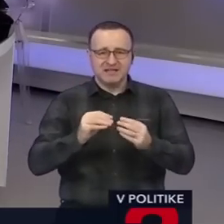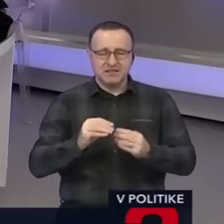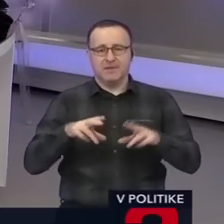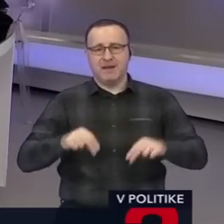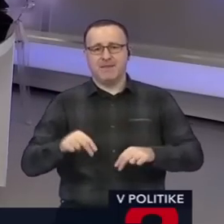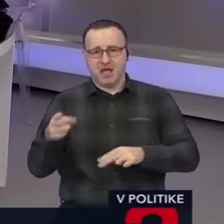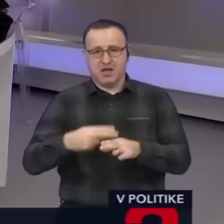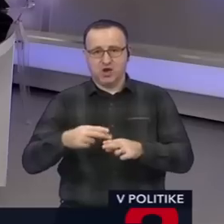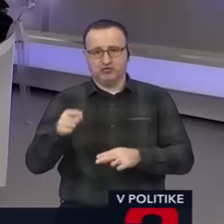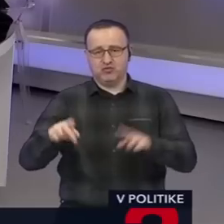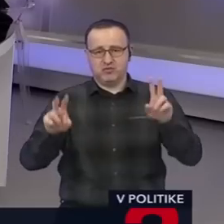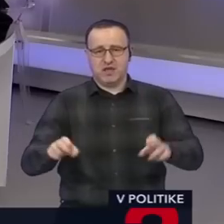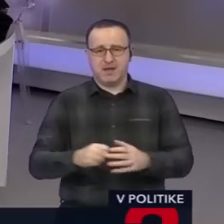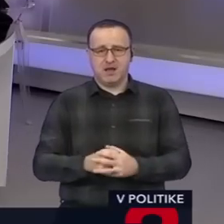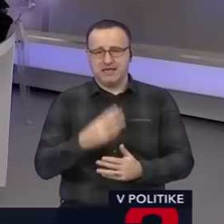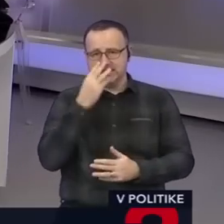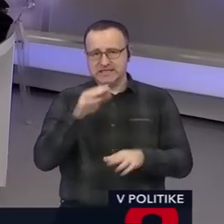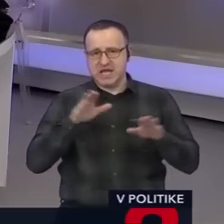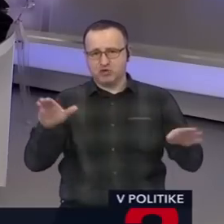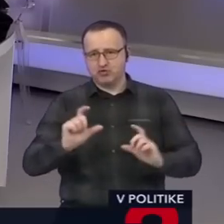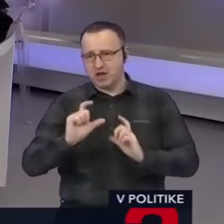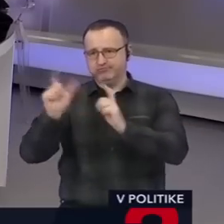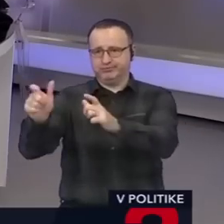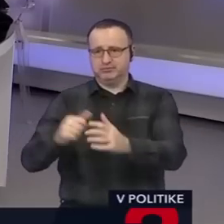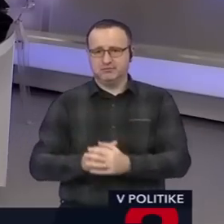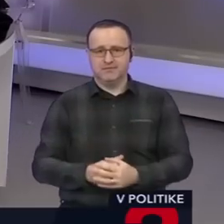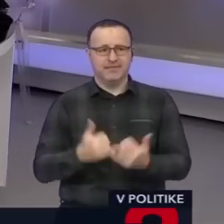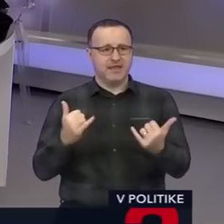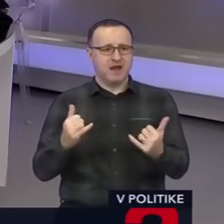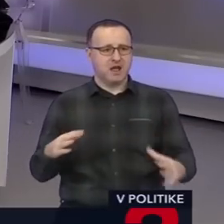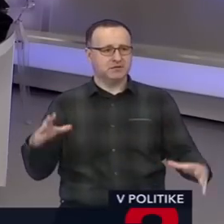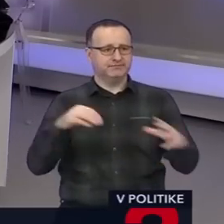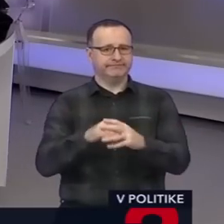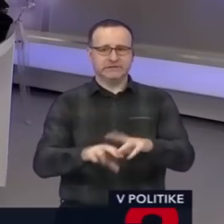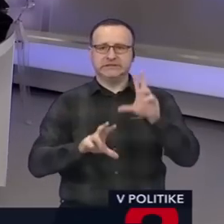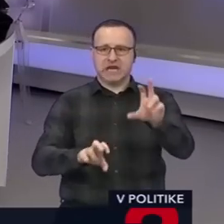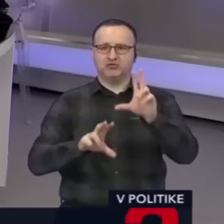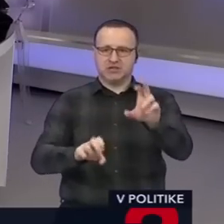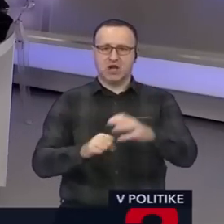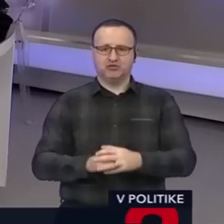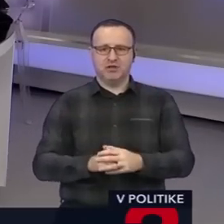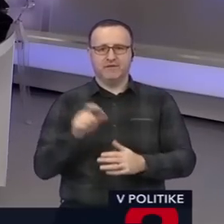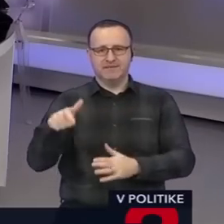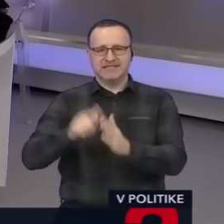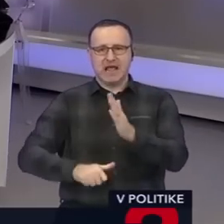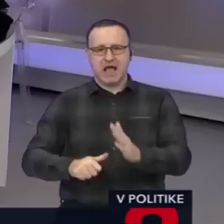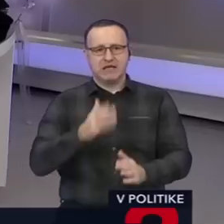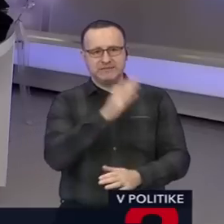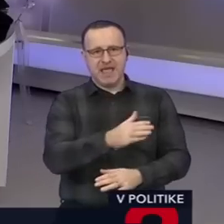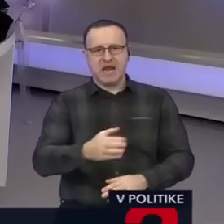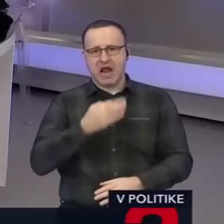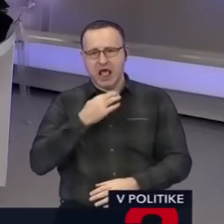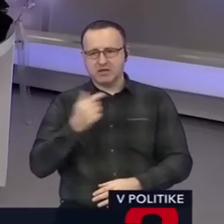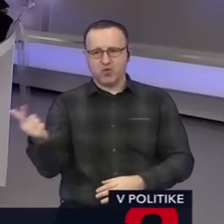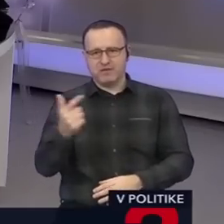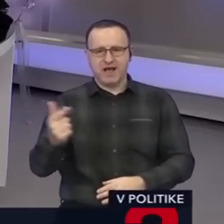Teraz zhodou okolností to zapadlo do nejakej koncepcie strašenia ľudí Smeru a Hlasu a kvôli tomu spustili